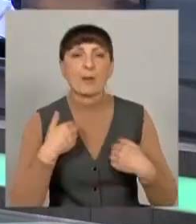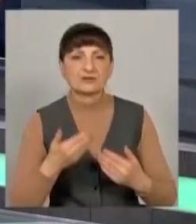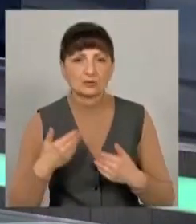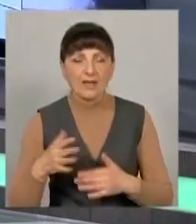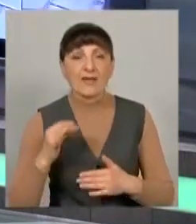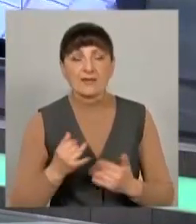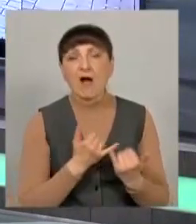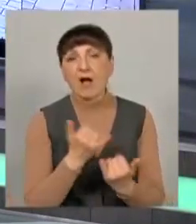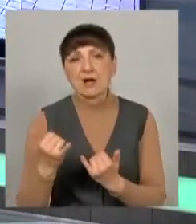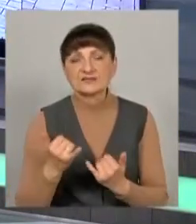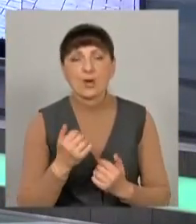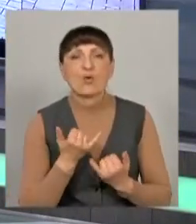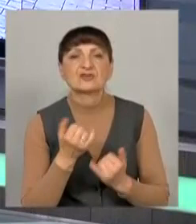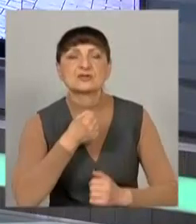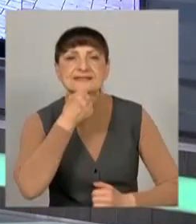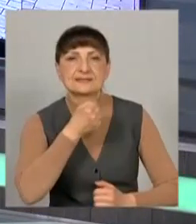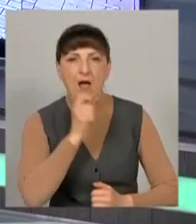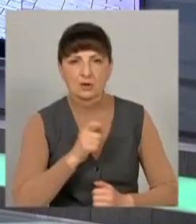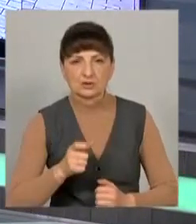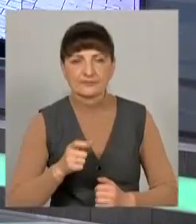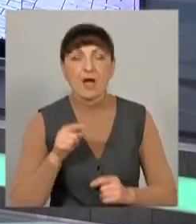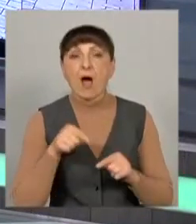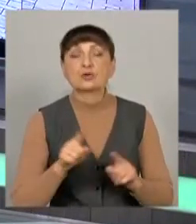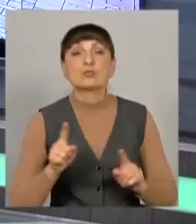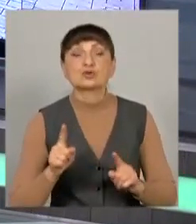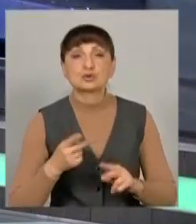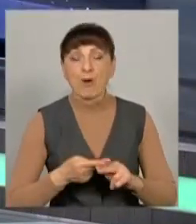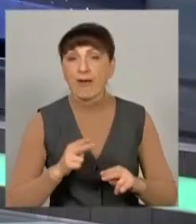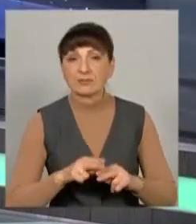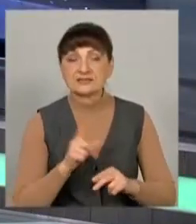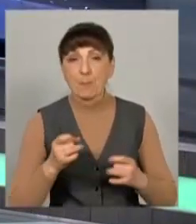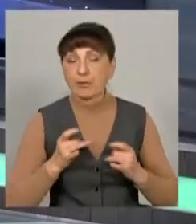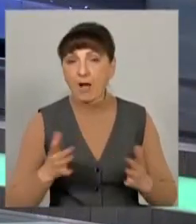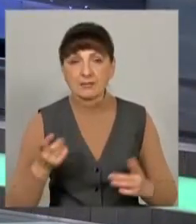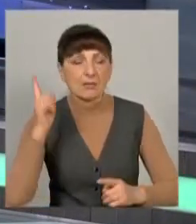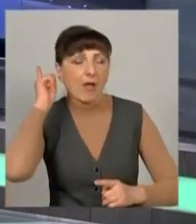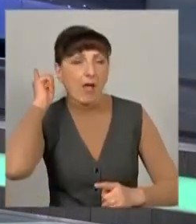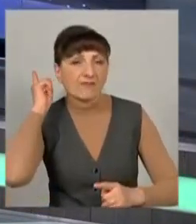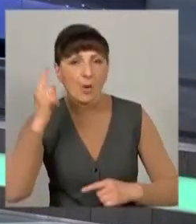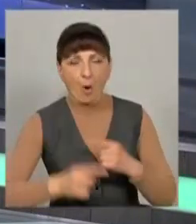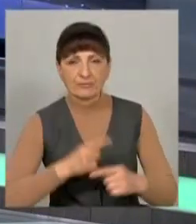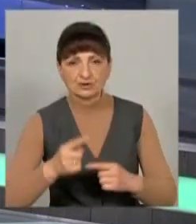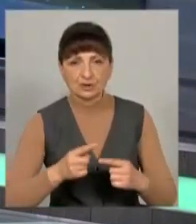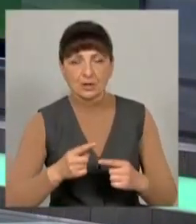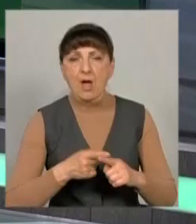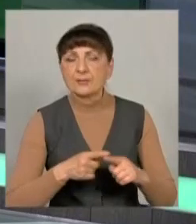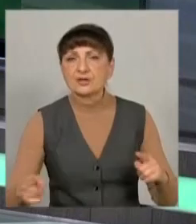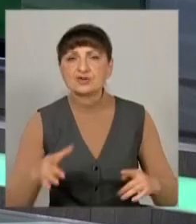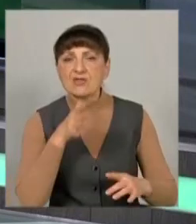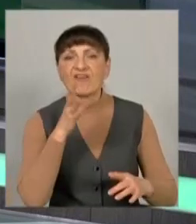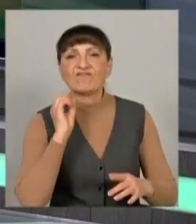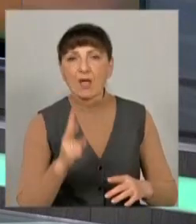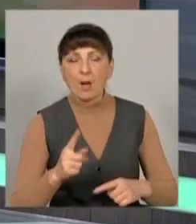и оказывая дань уважения старшим. Ну а о том, что из себя представляет этот древний кочевой обычай, который на протяжении веков